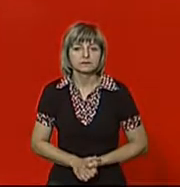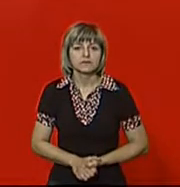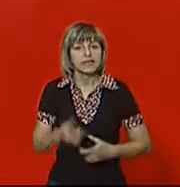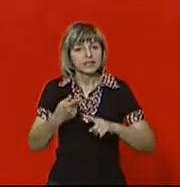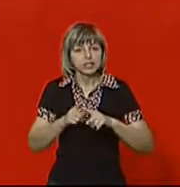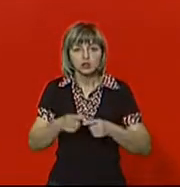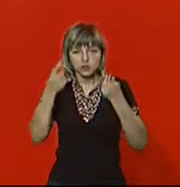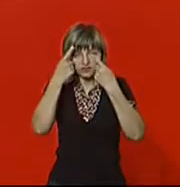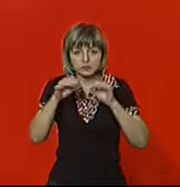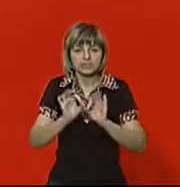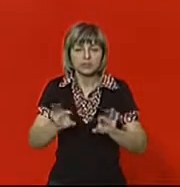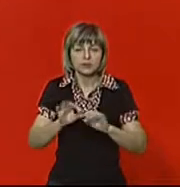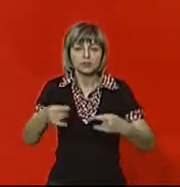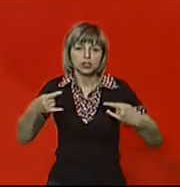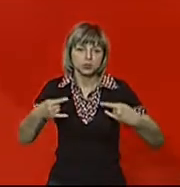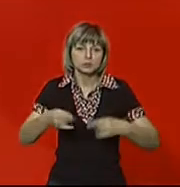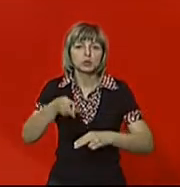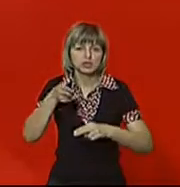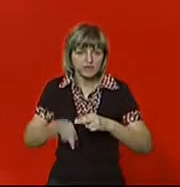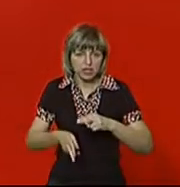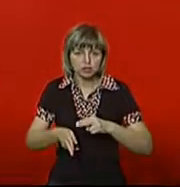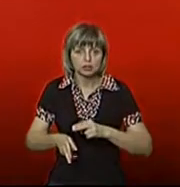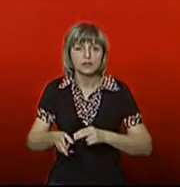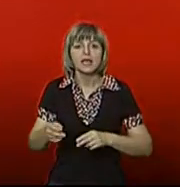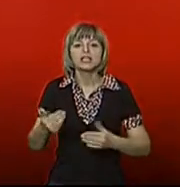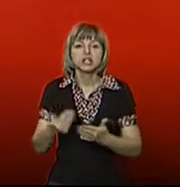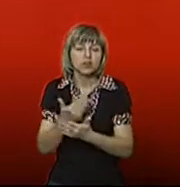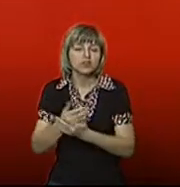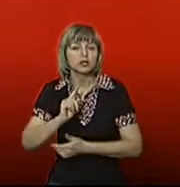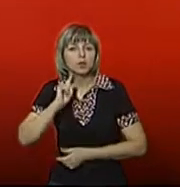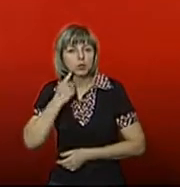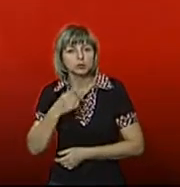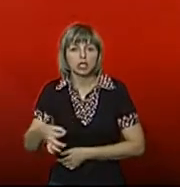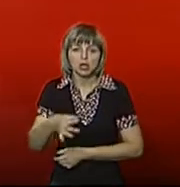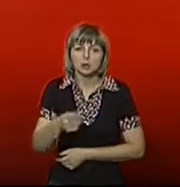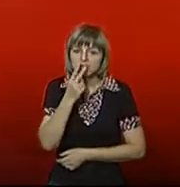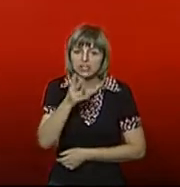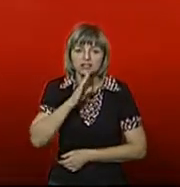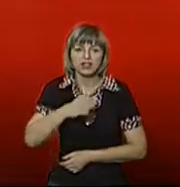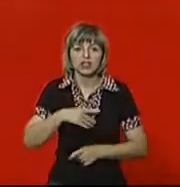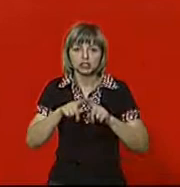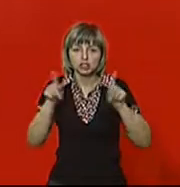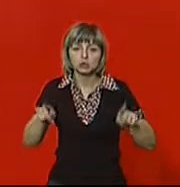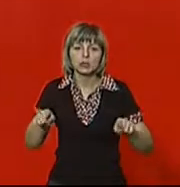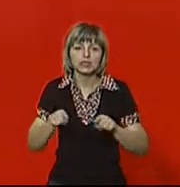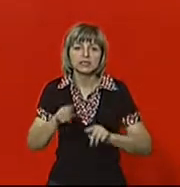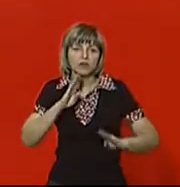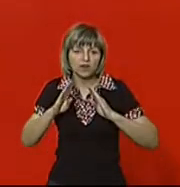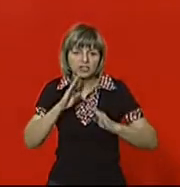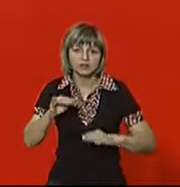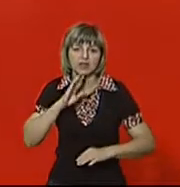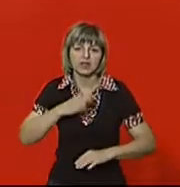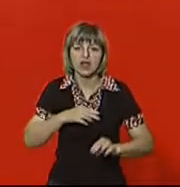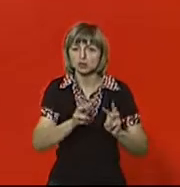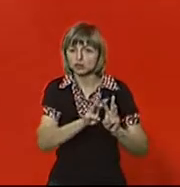На цьому інформаційний випуск на Суспільному завершуємо. За оперативними новинами Луцька та області стежте на нашій сторінці у Фейсбук та на нашому